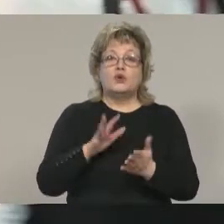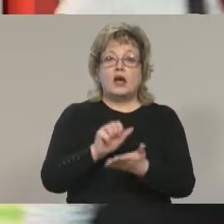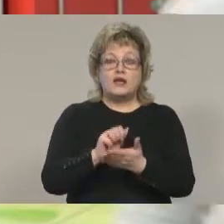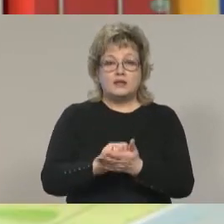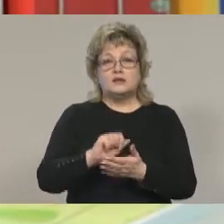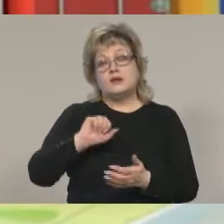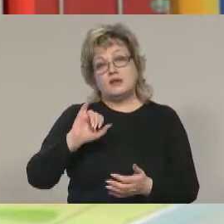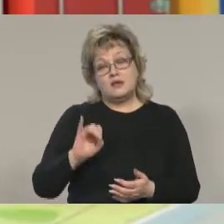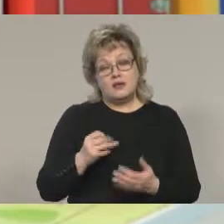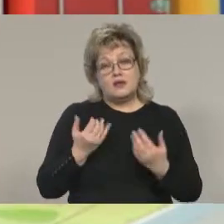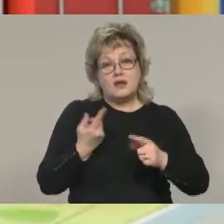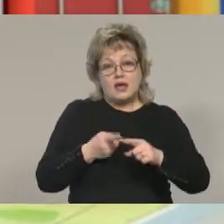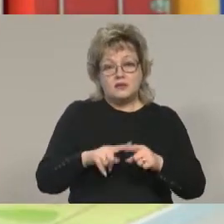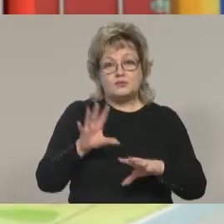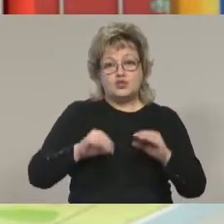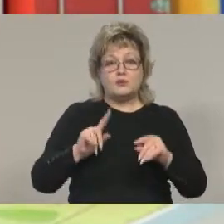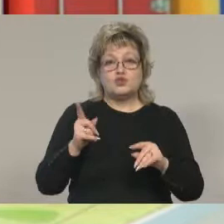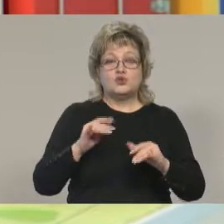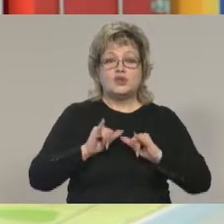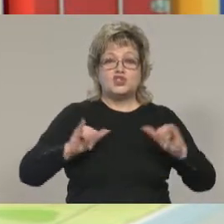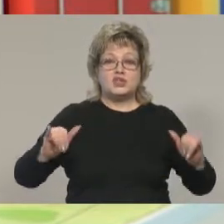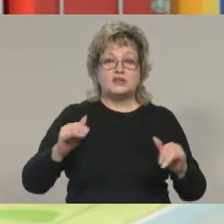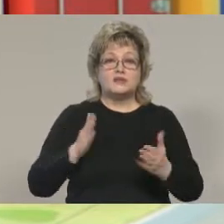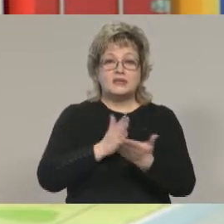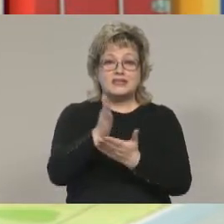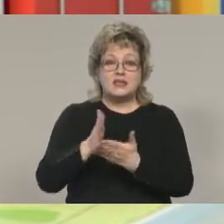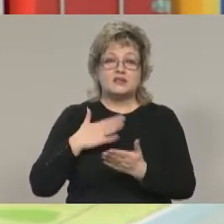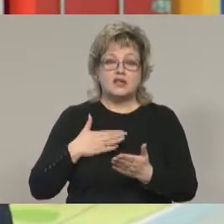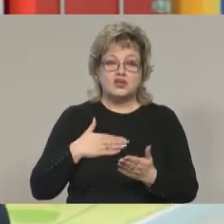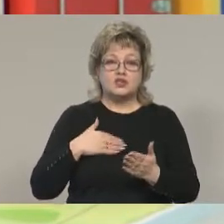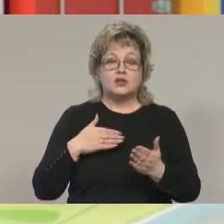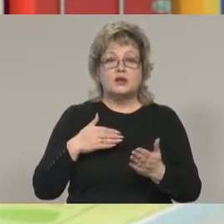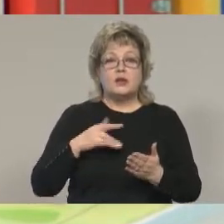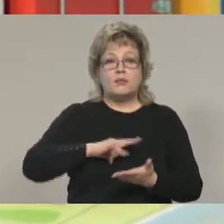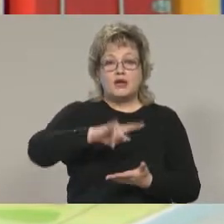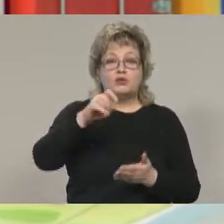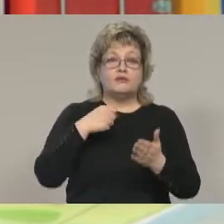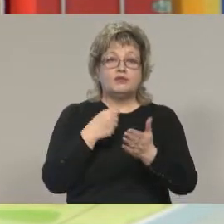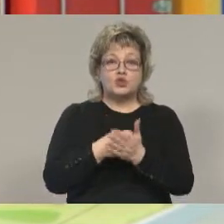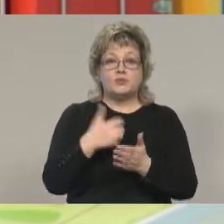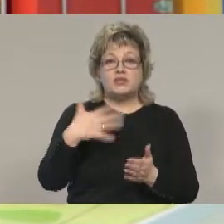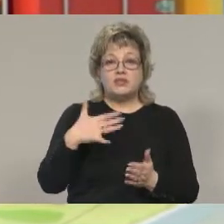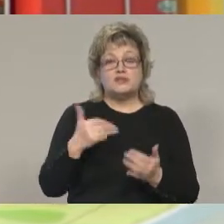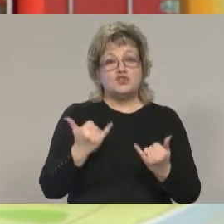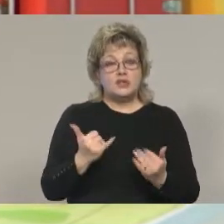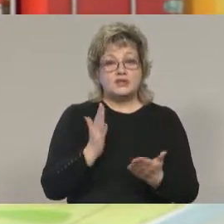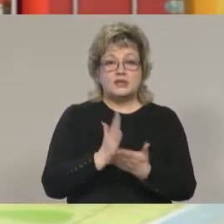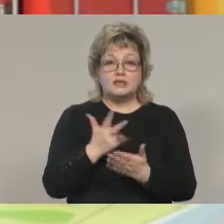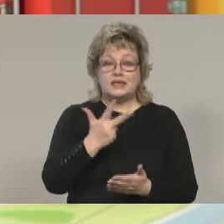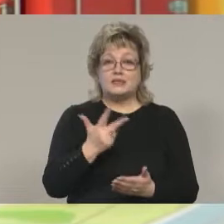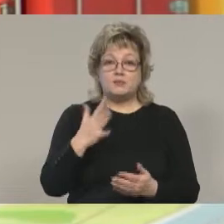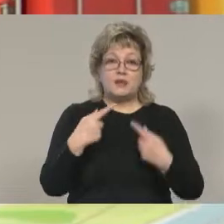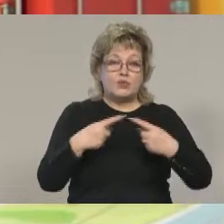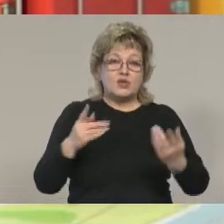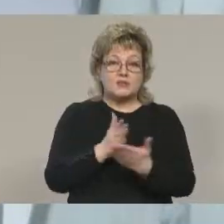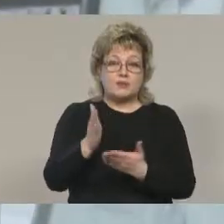самым рассчитываем расширить сеть наших полетов до 50 маршрутов в летний период. Сейчас это 35 маршрутов по разным